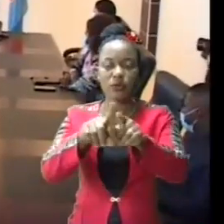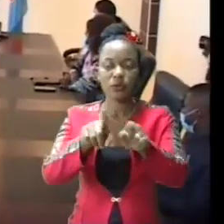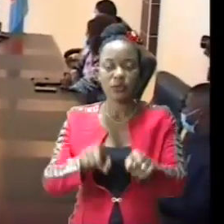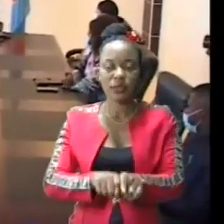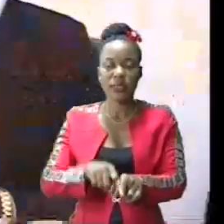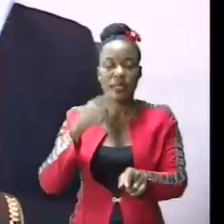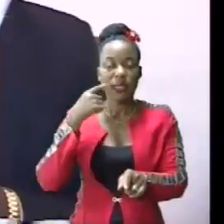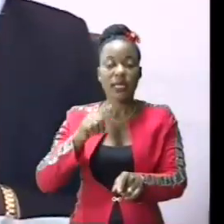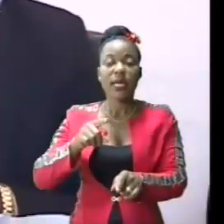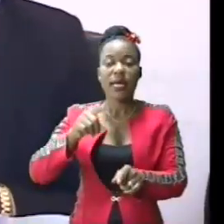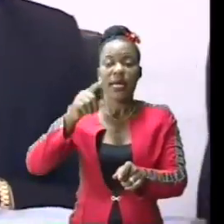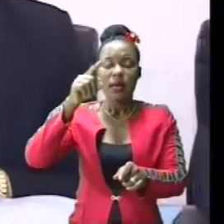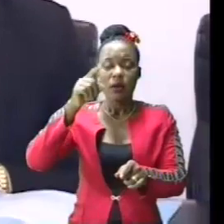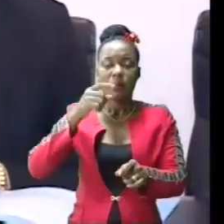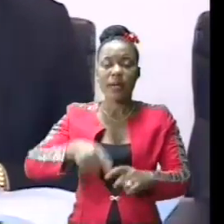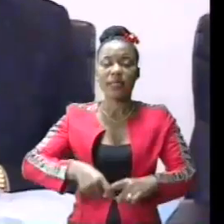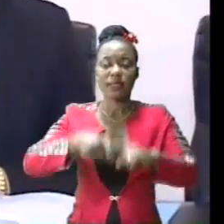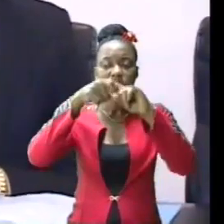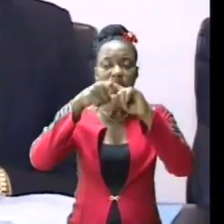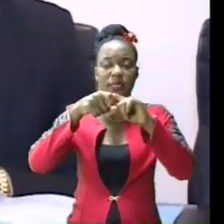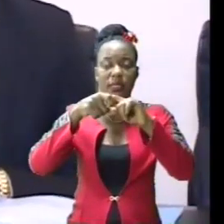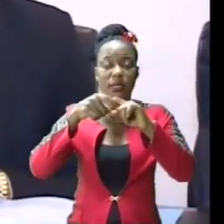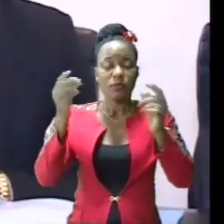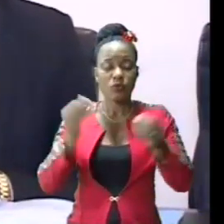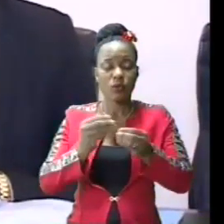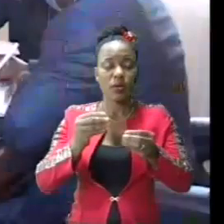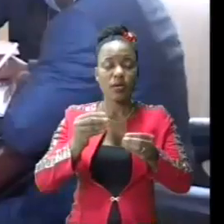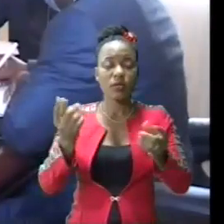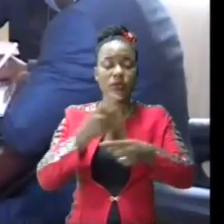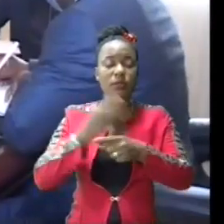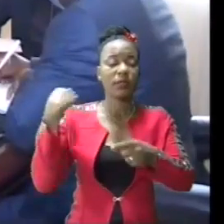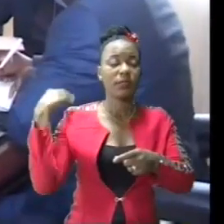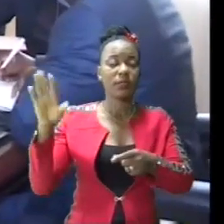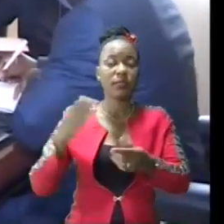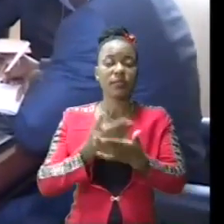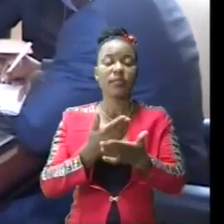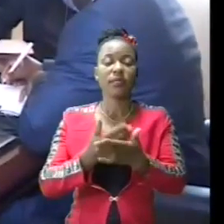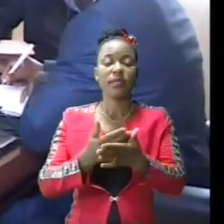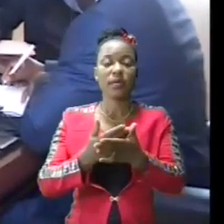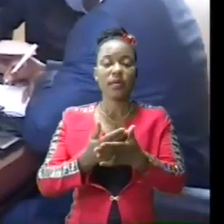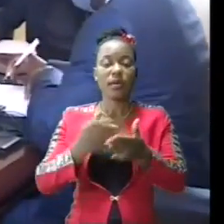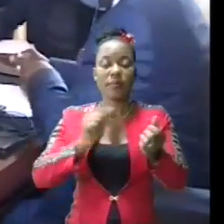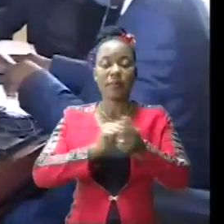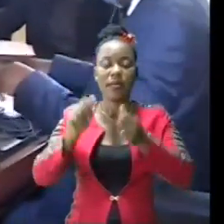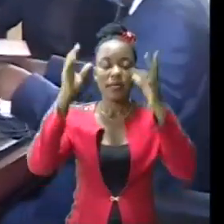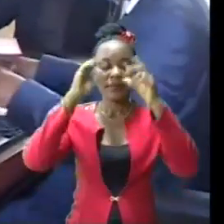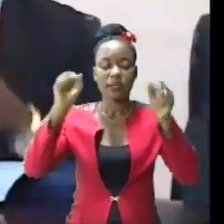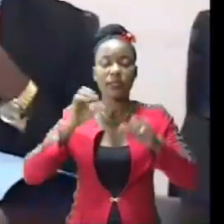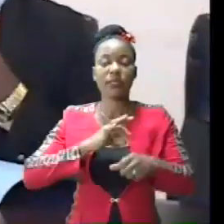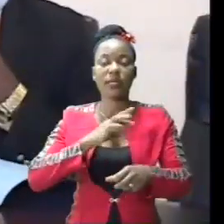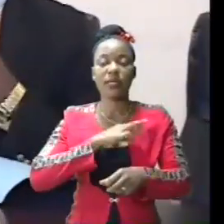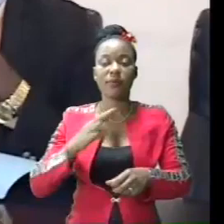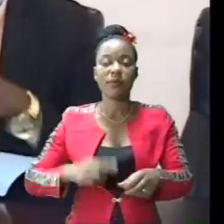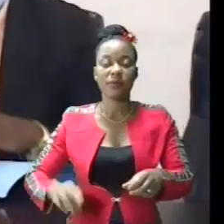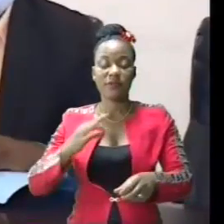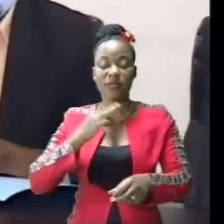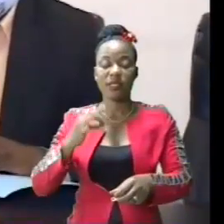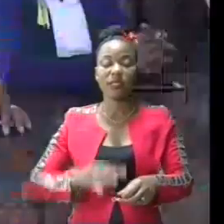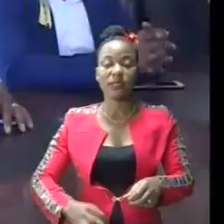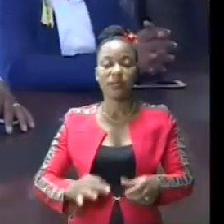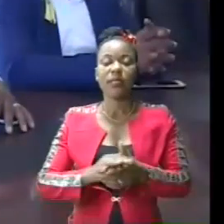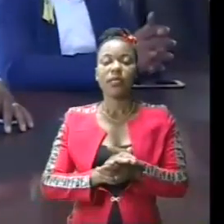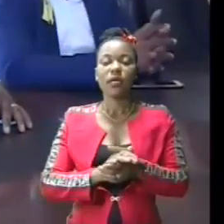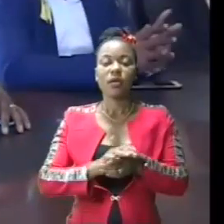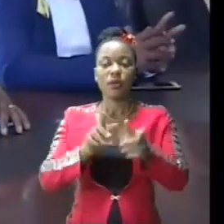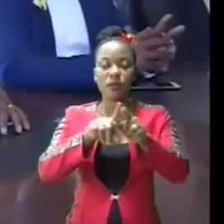était interdite à cause de l'état d'urgence sanitaire décrété. par le président de la République, Félix Antoine